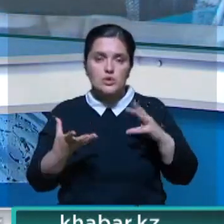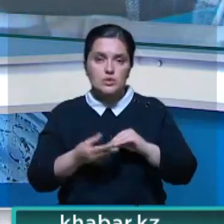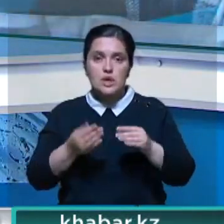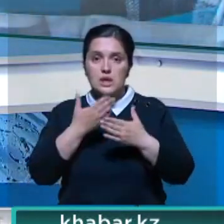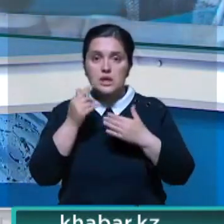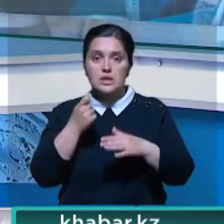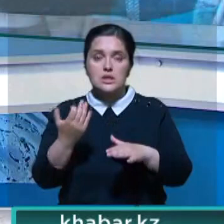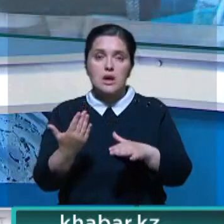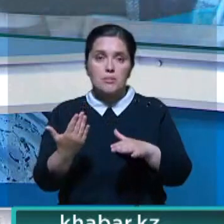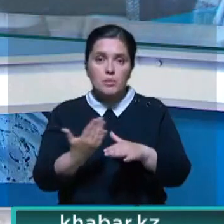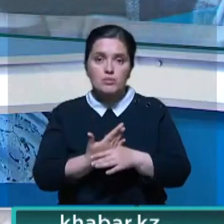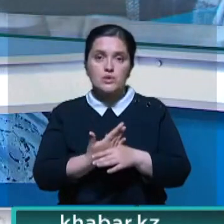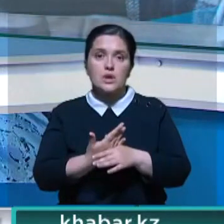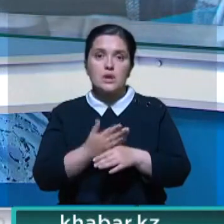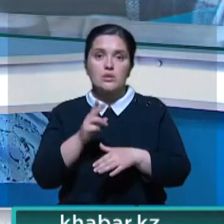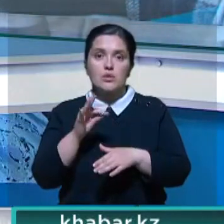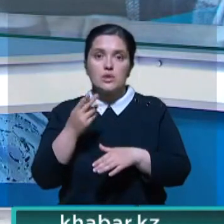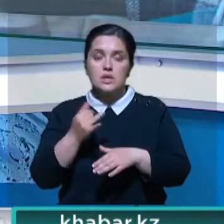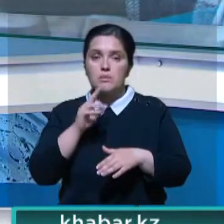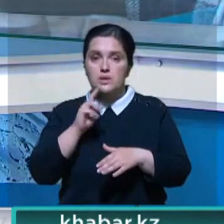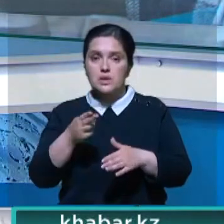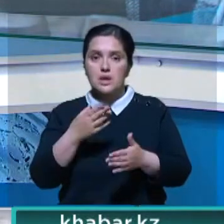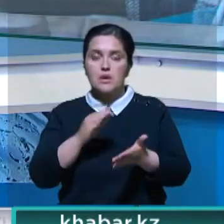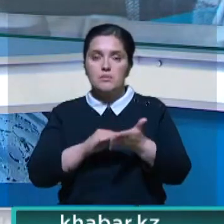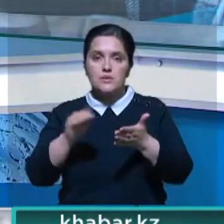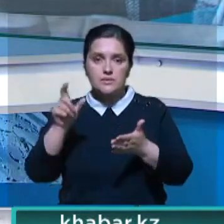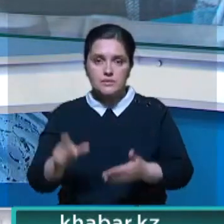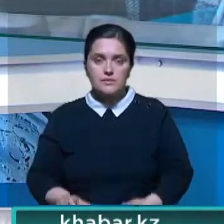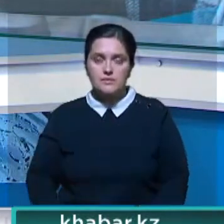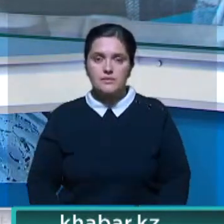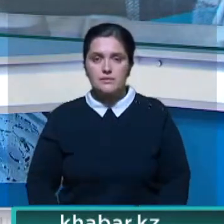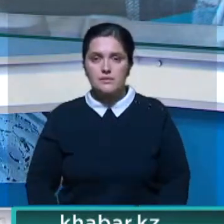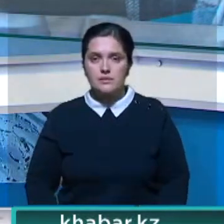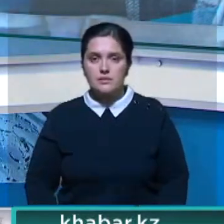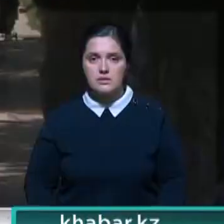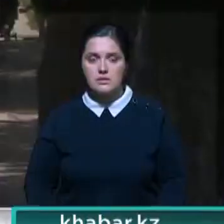но результата нет. За помощью жители села Коксай обратились к нашим корреспондентам.